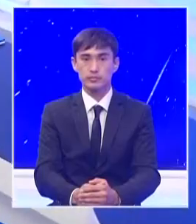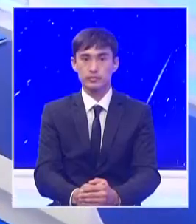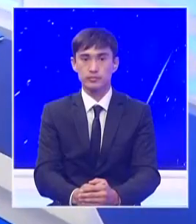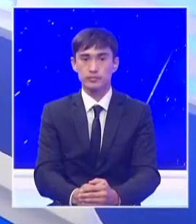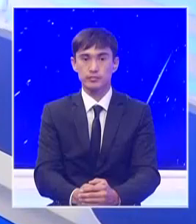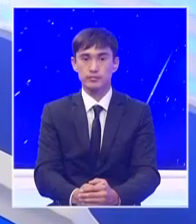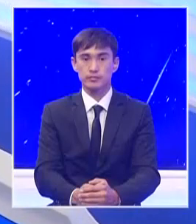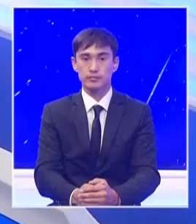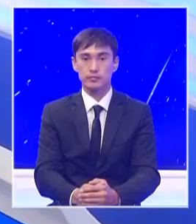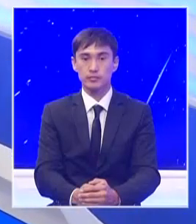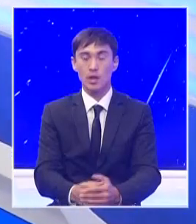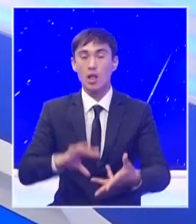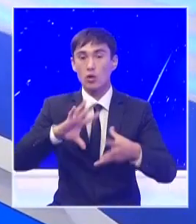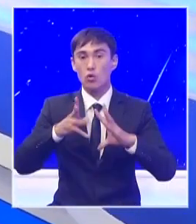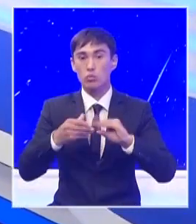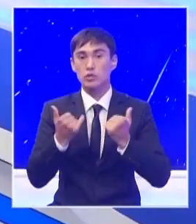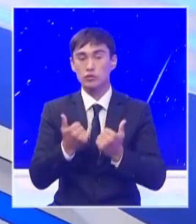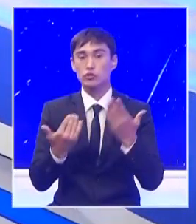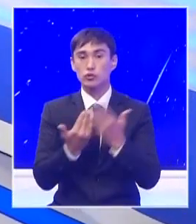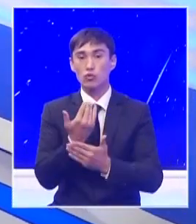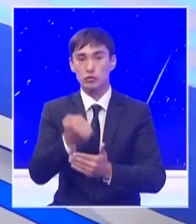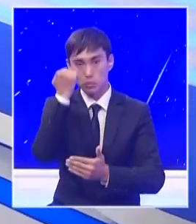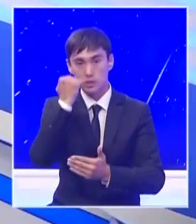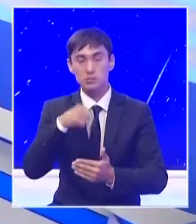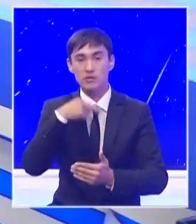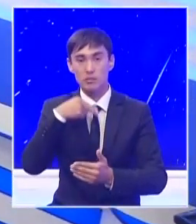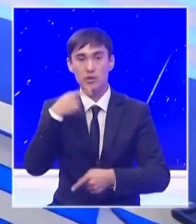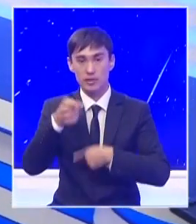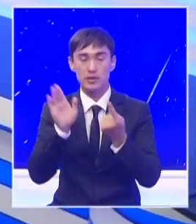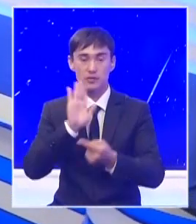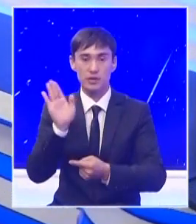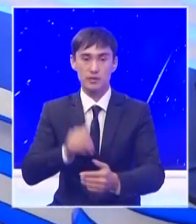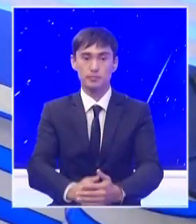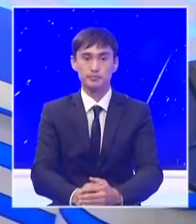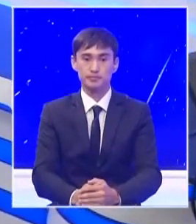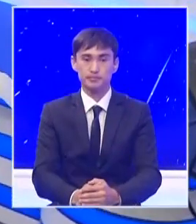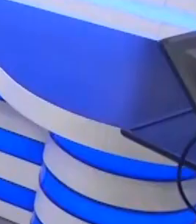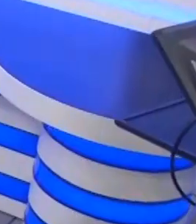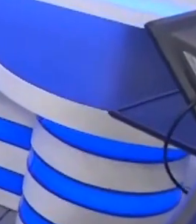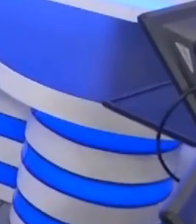Такой была картина уходящего дня, а я с вами прощаюсь. До свидания.